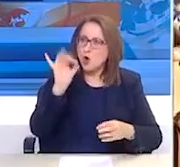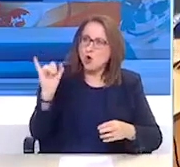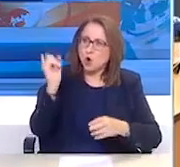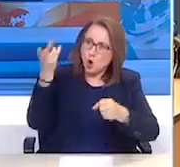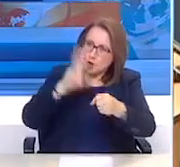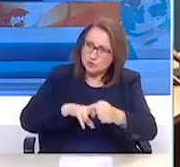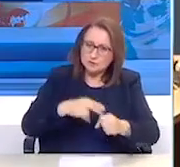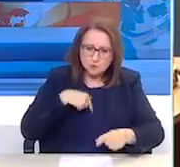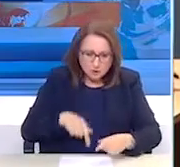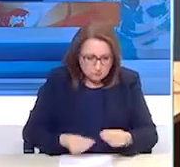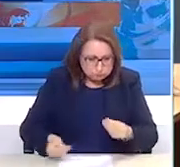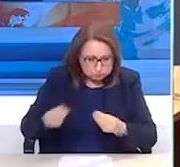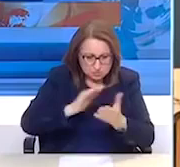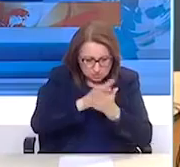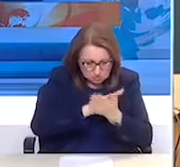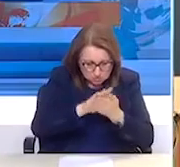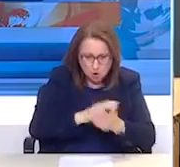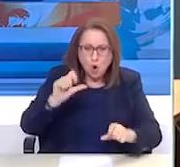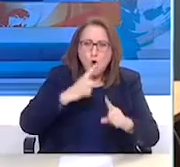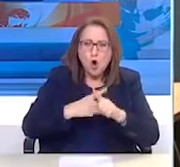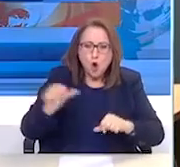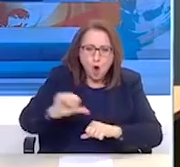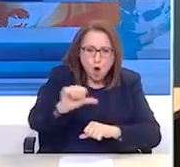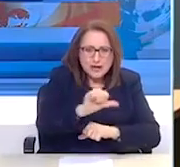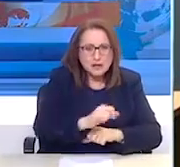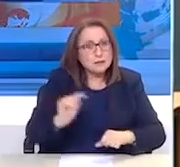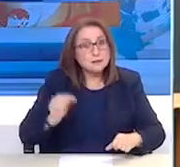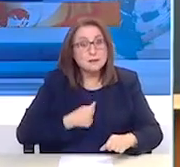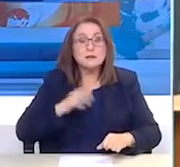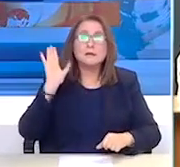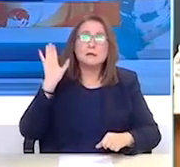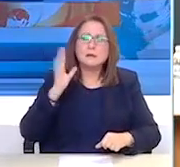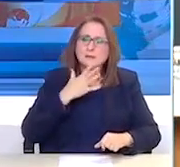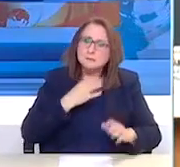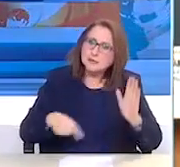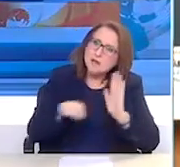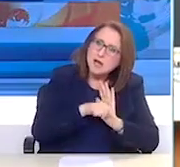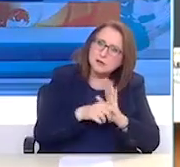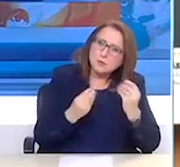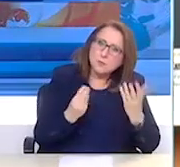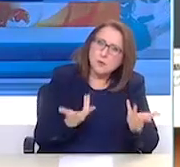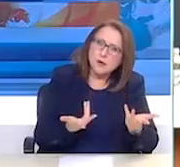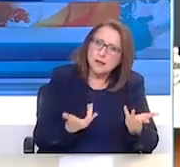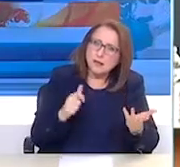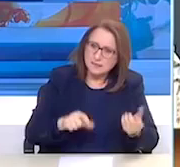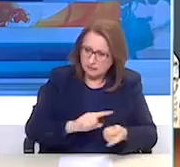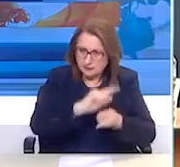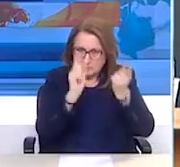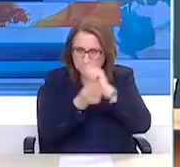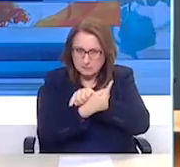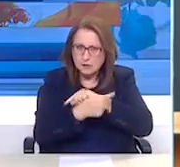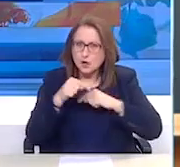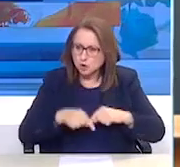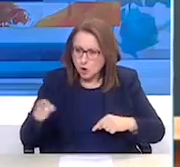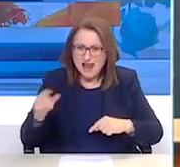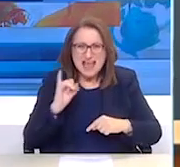από πολύ κόσμο και διαρωτώ με, μήπως αυτό τελικά φέρει το αντίθετο από το προσδοκόμενο αποτέλεσμα έναντι του ιού, μήπως δηλαδή τον εξελίξουμε σε